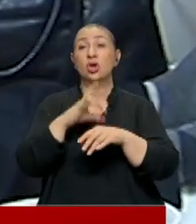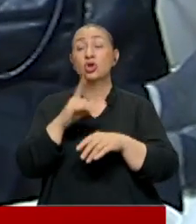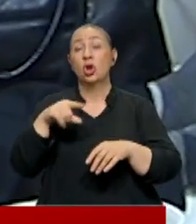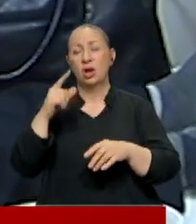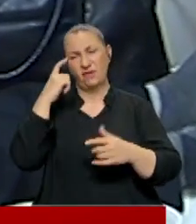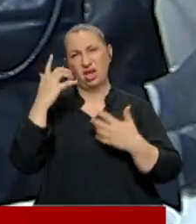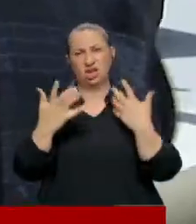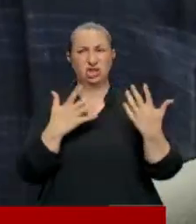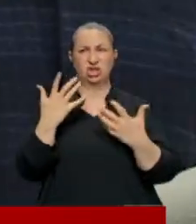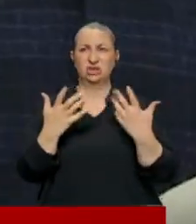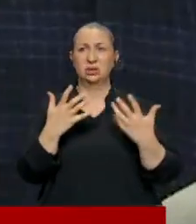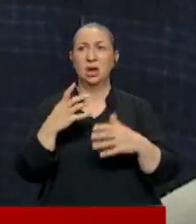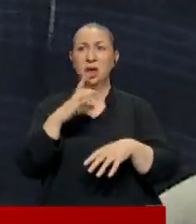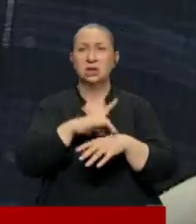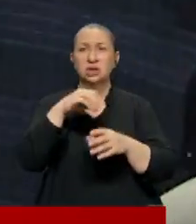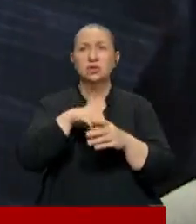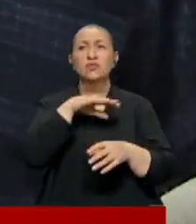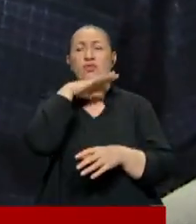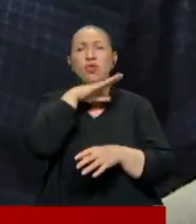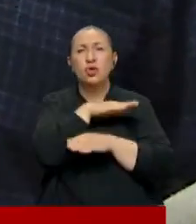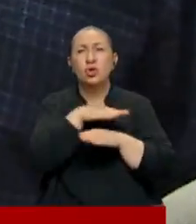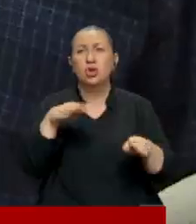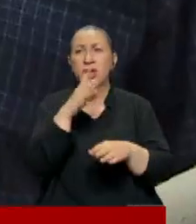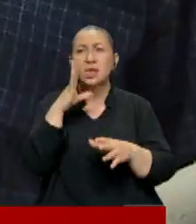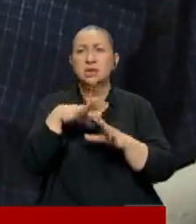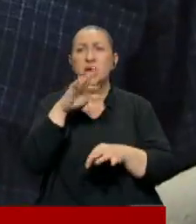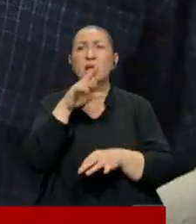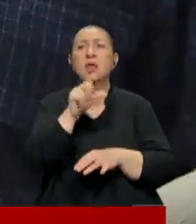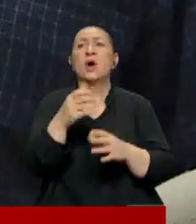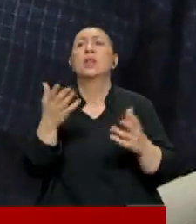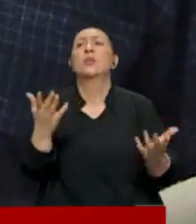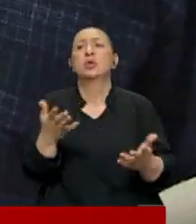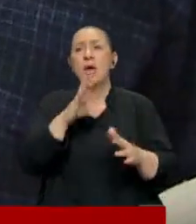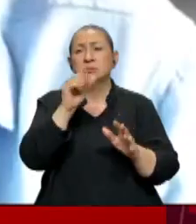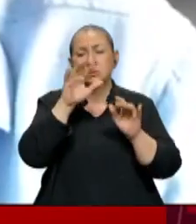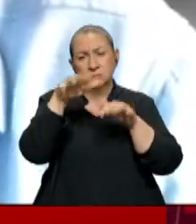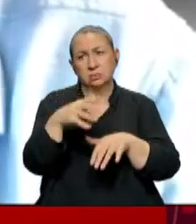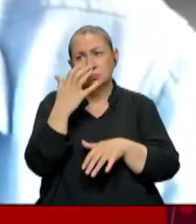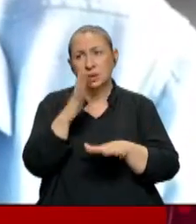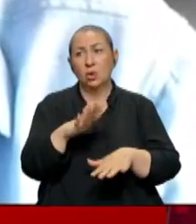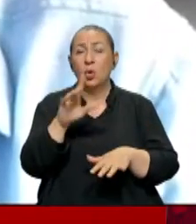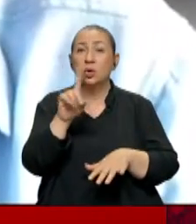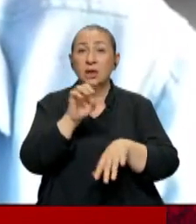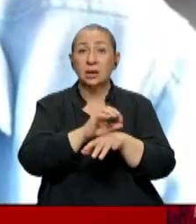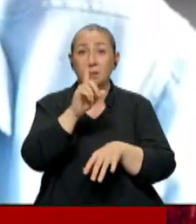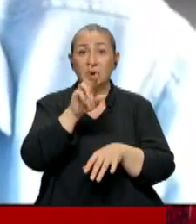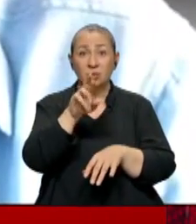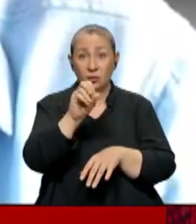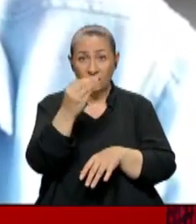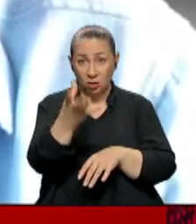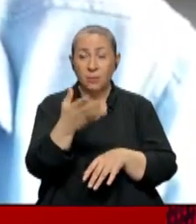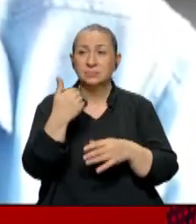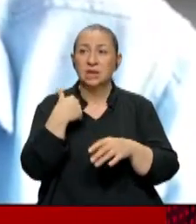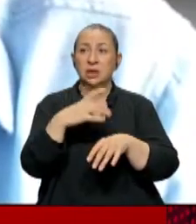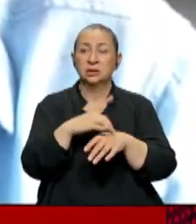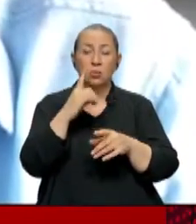doktorların kafası karıştı hastanenin içi dolu tıklım tıklım insanlar randevu alamadığı için Hepsiburada onda bir randevu veriyordu